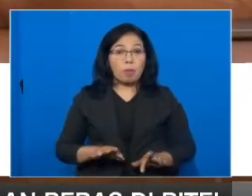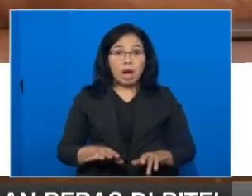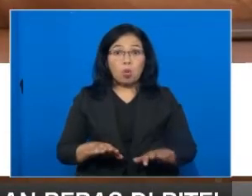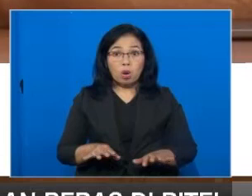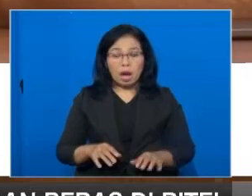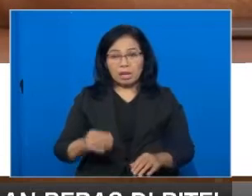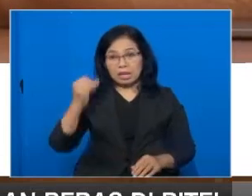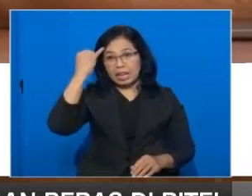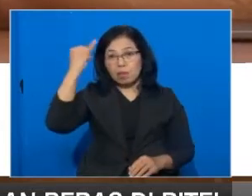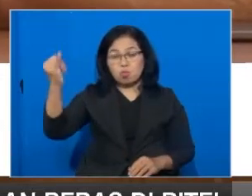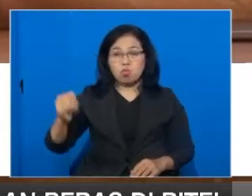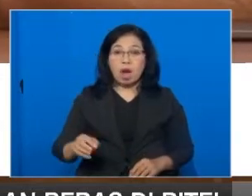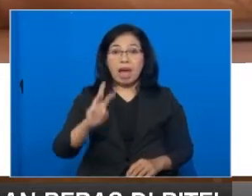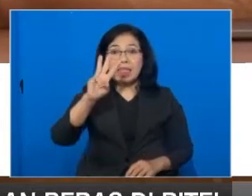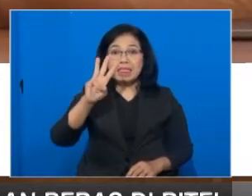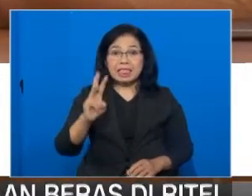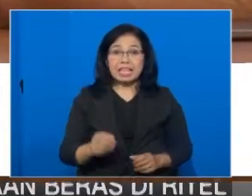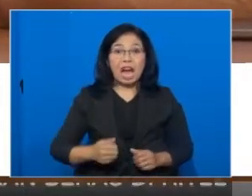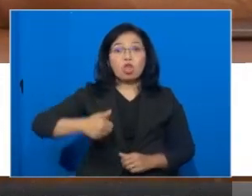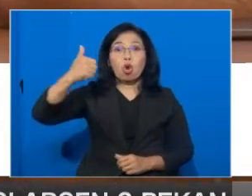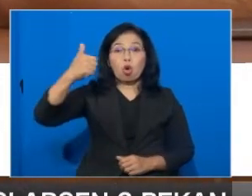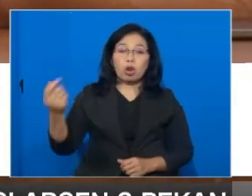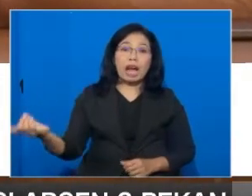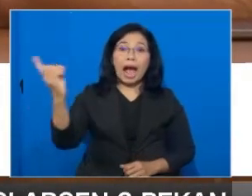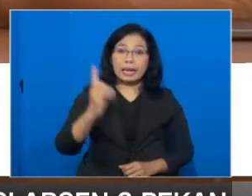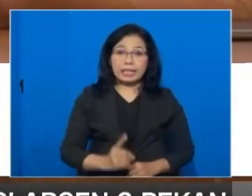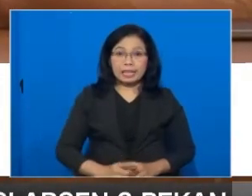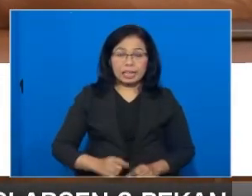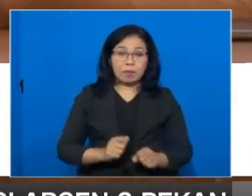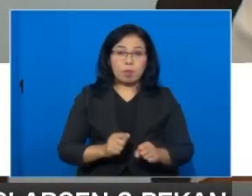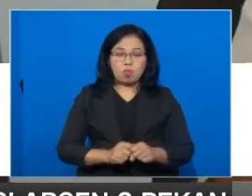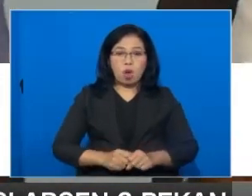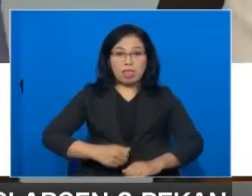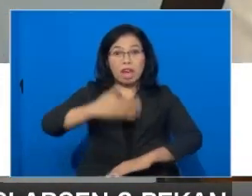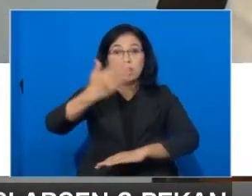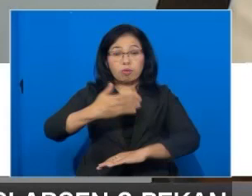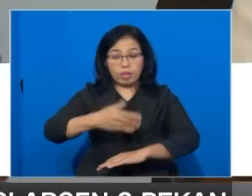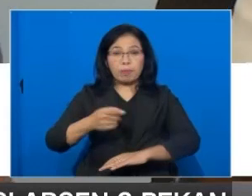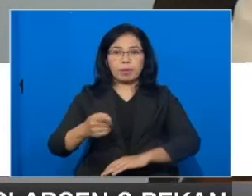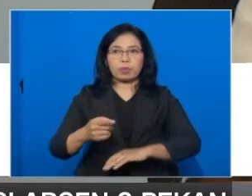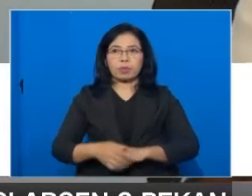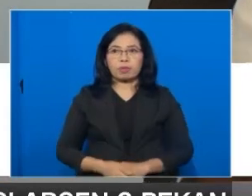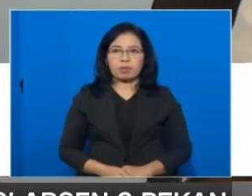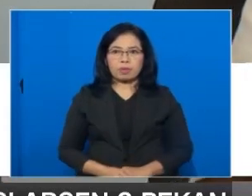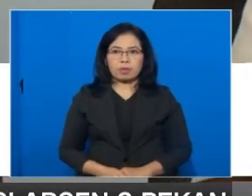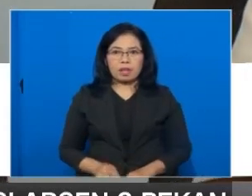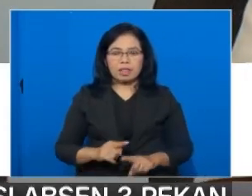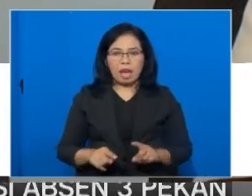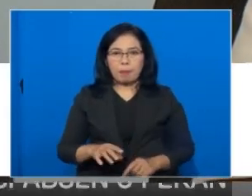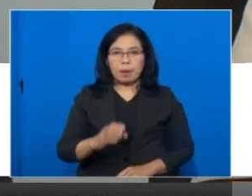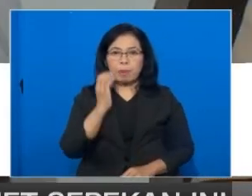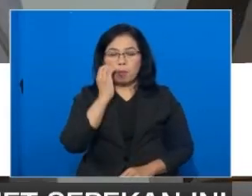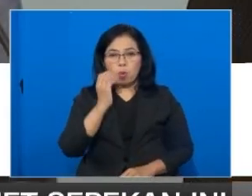keilmuan tokoh yang hadir di film tersebut kendatiikian tknow gibranan langkah hukum atas film